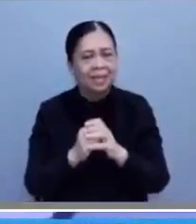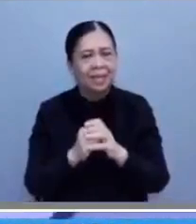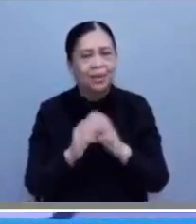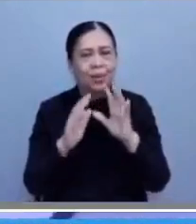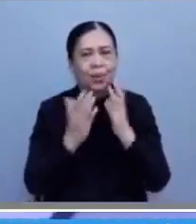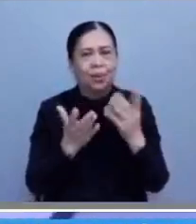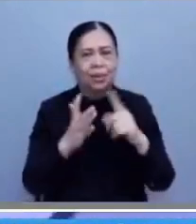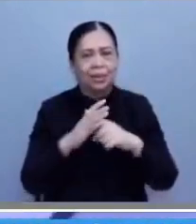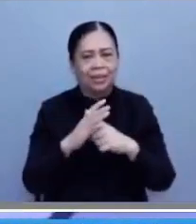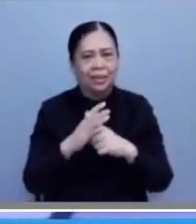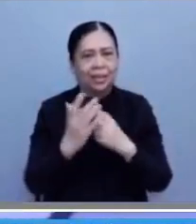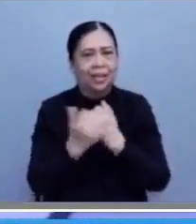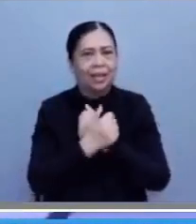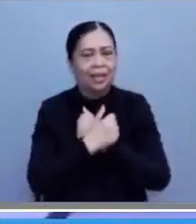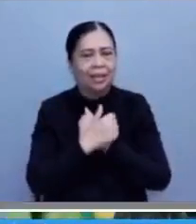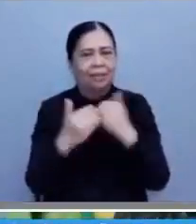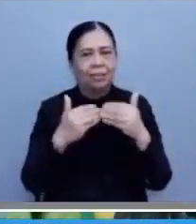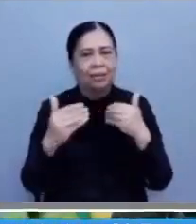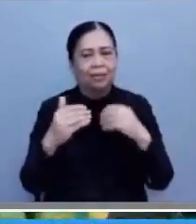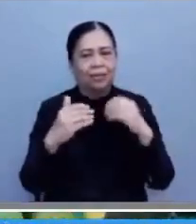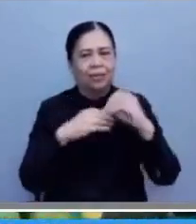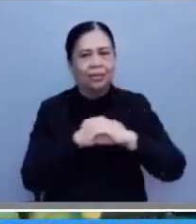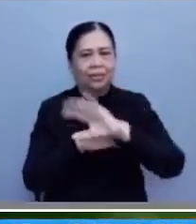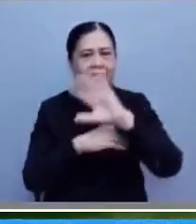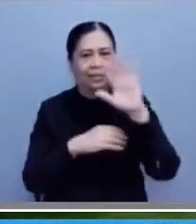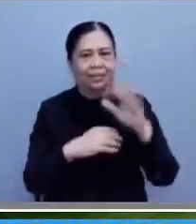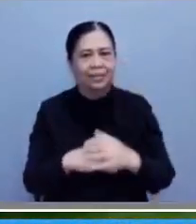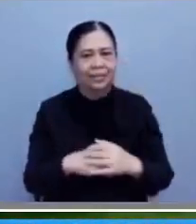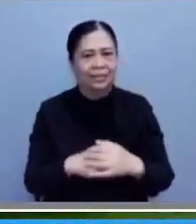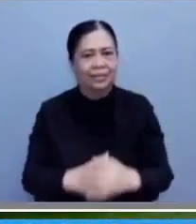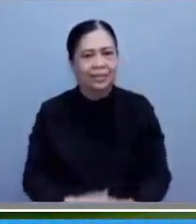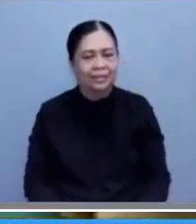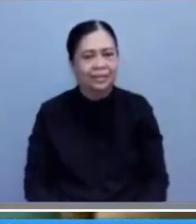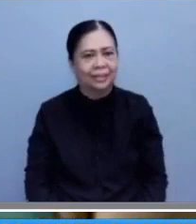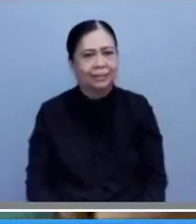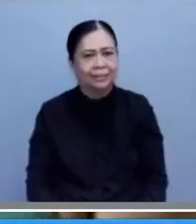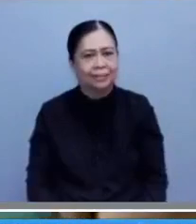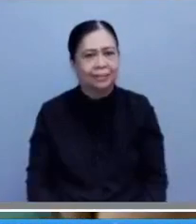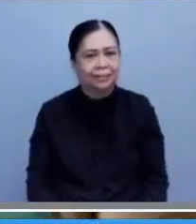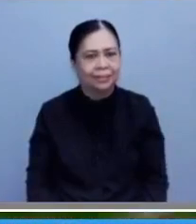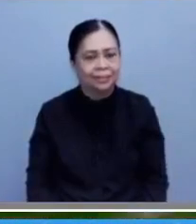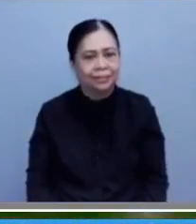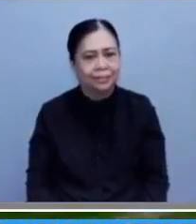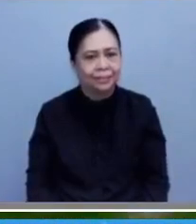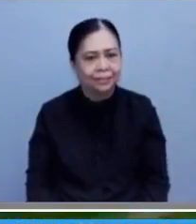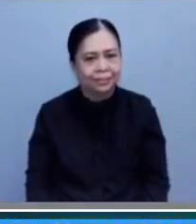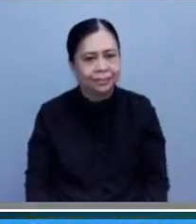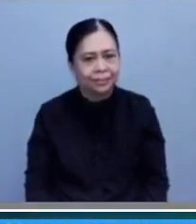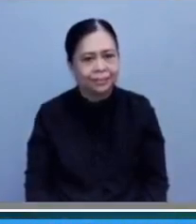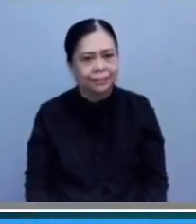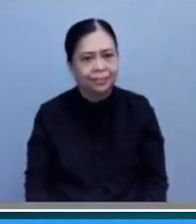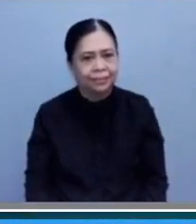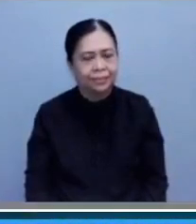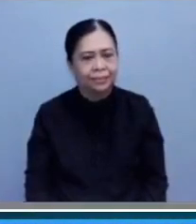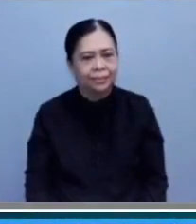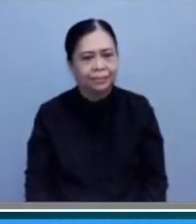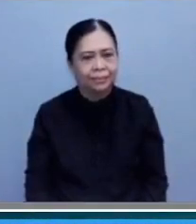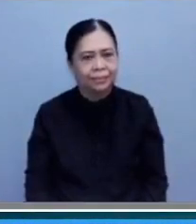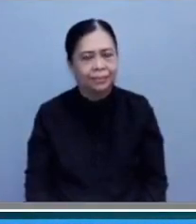Love Before Sunrise. Kung naging tayo, siguro saya natin. Mas gusto ko